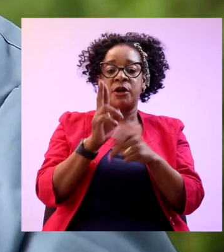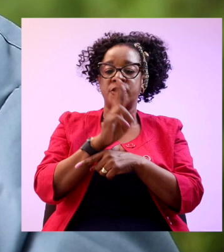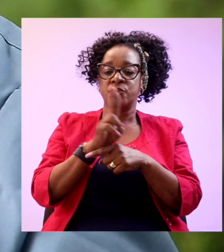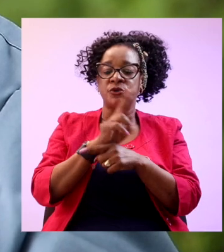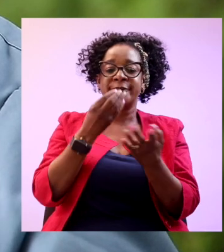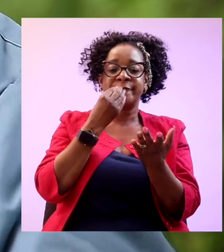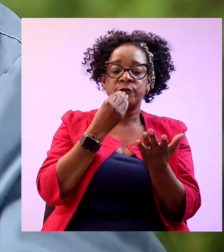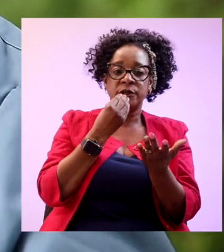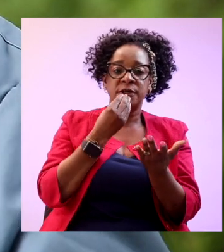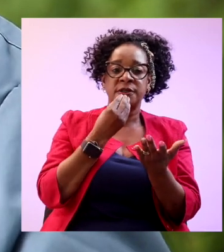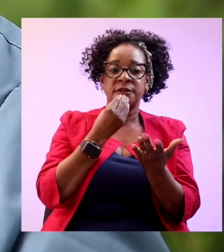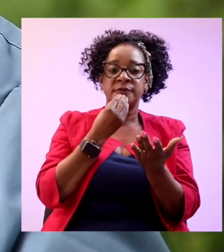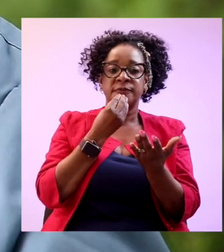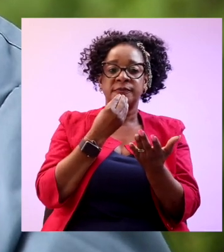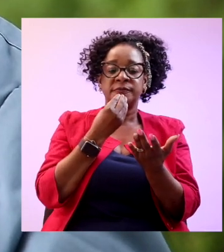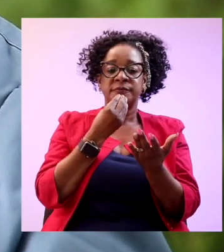nyumbani, kupata chakula,